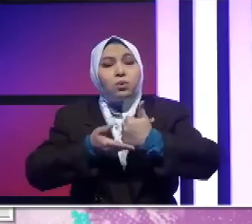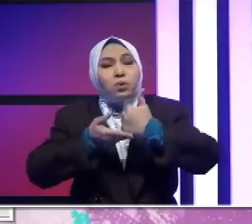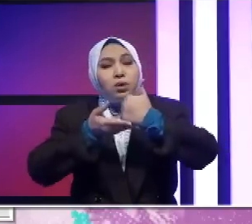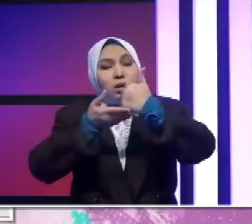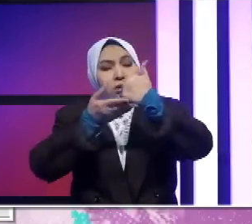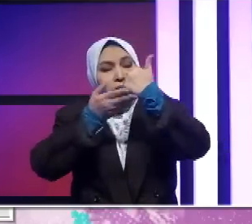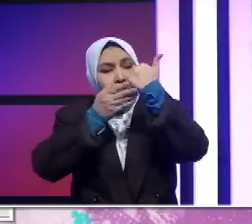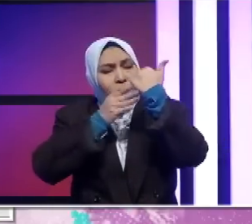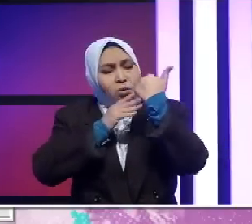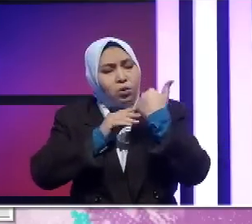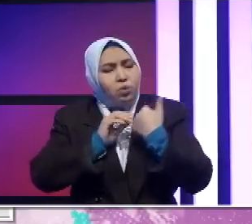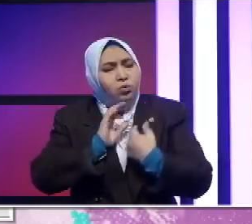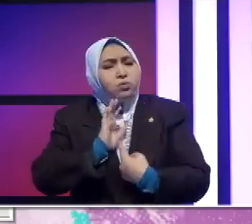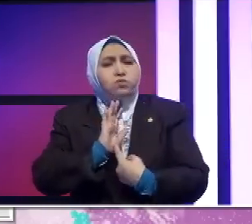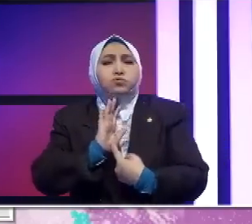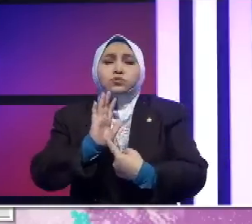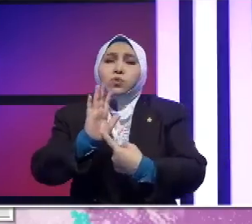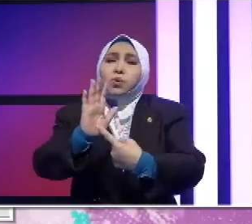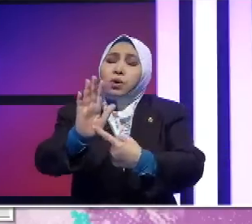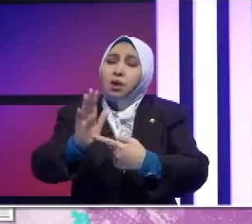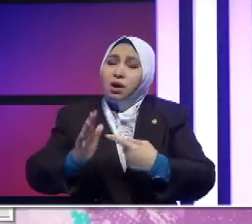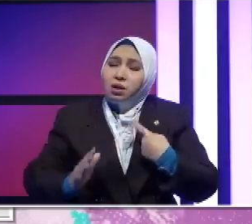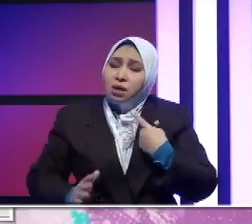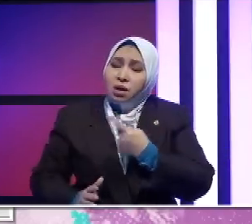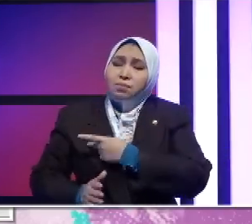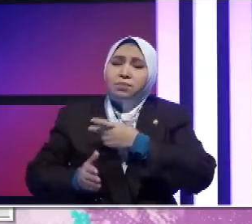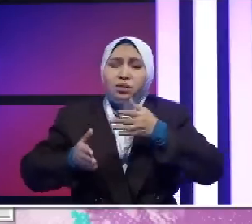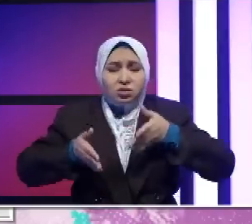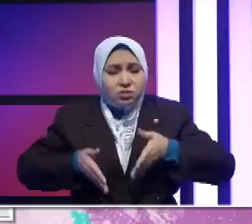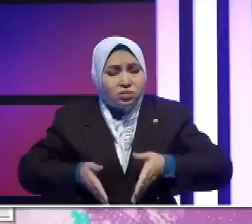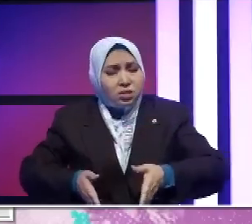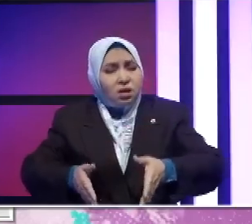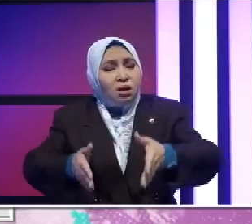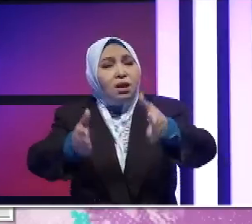نستعين، اهدنا الصراط